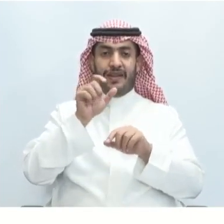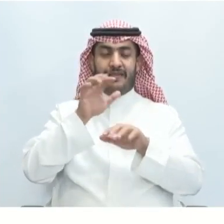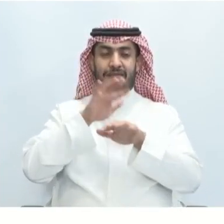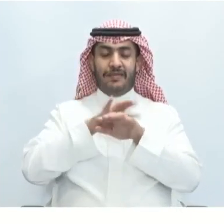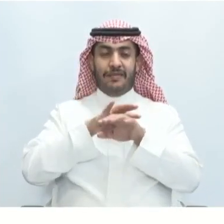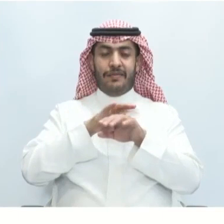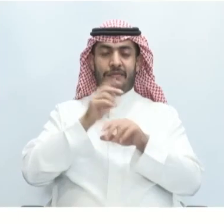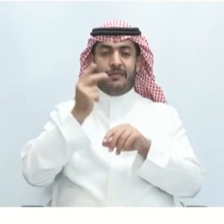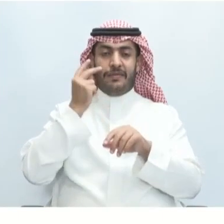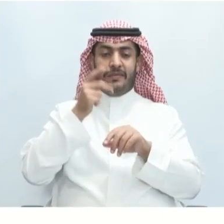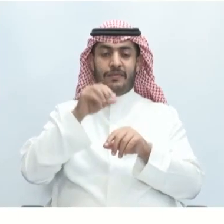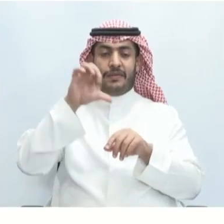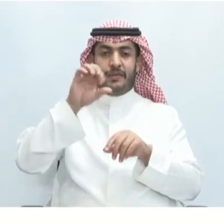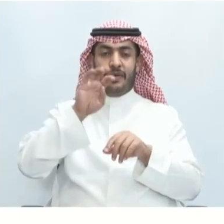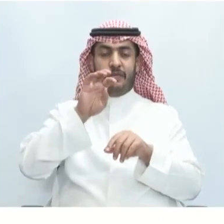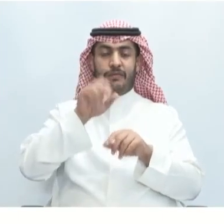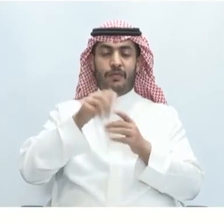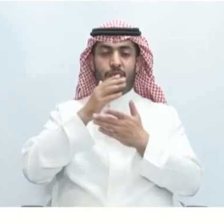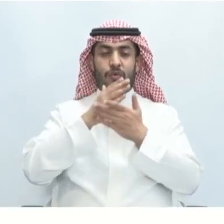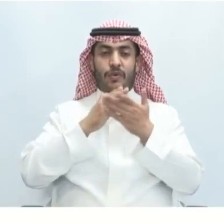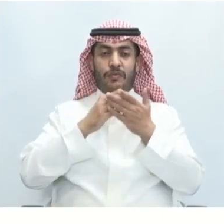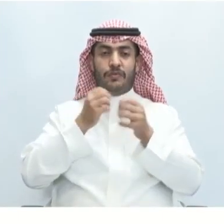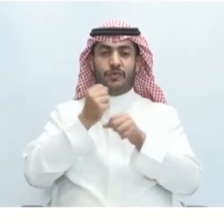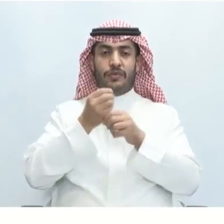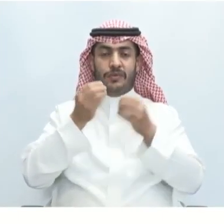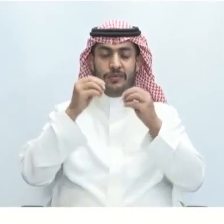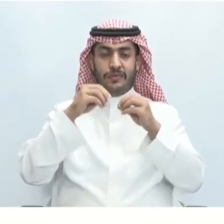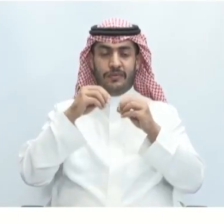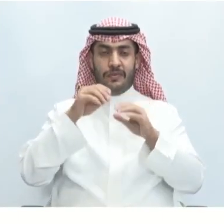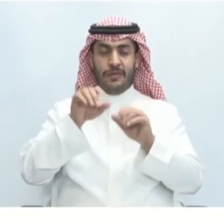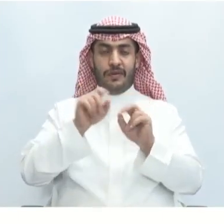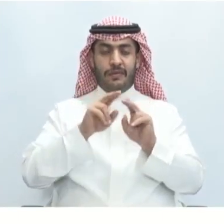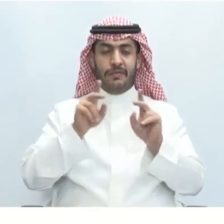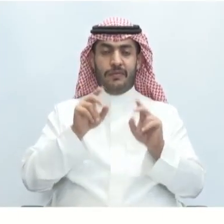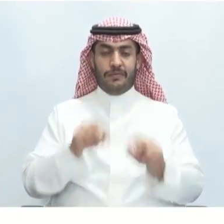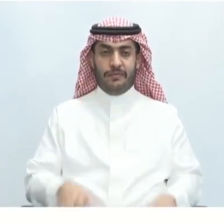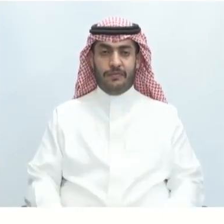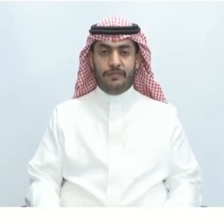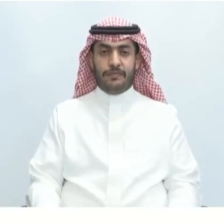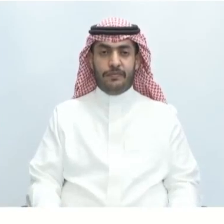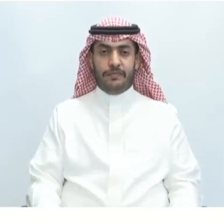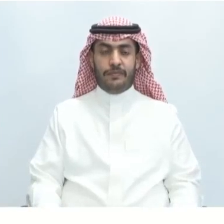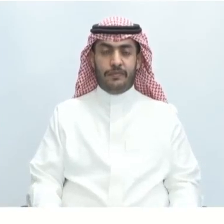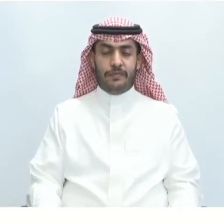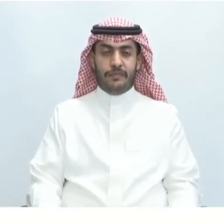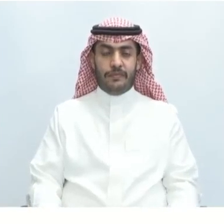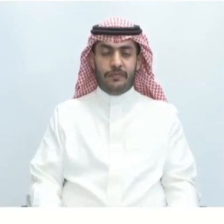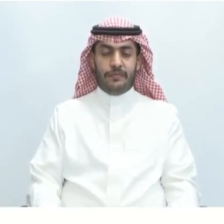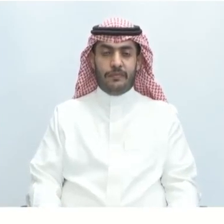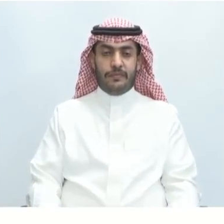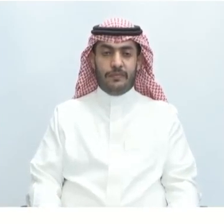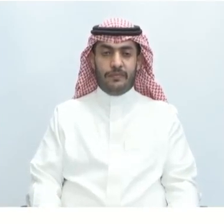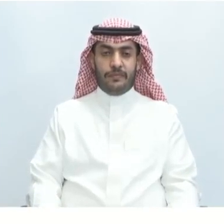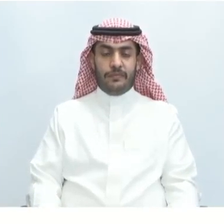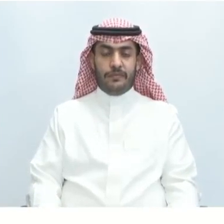هنا نشاهد 49 بمعنى نصف الطاقه مستخدمه في هذا النوع من الطائره او فعل الطائرات او جميع